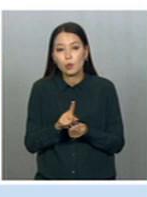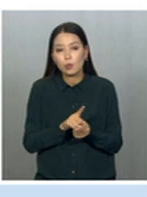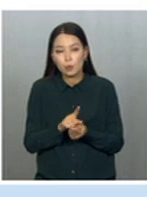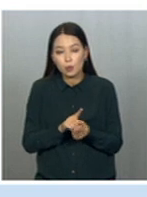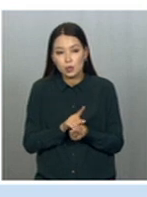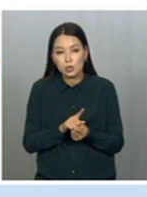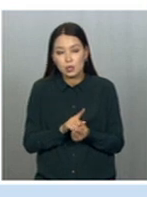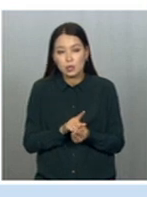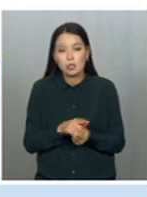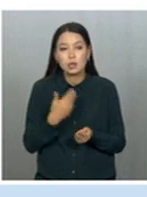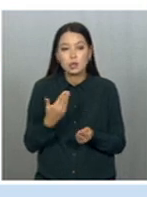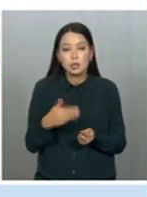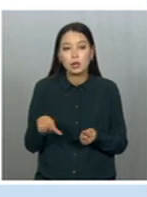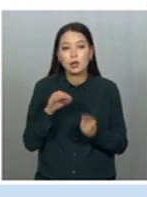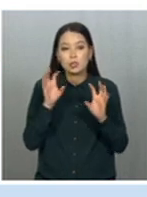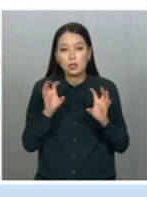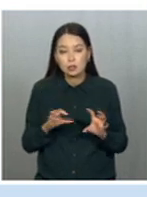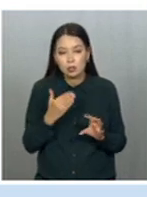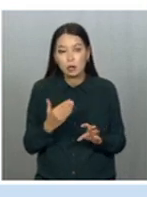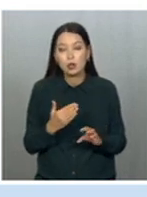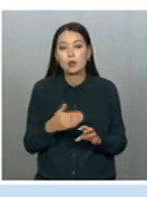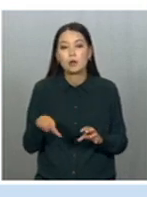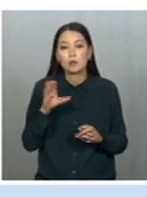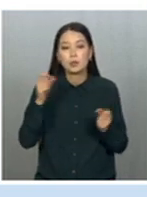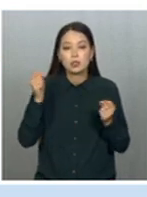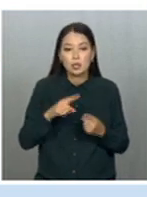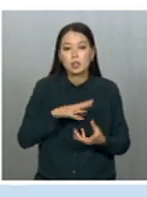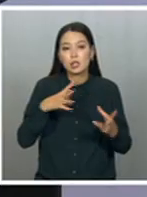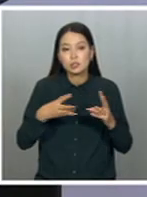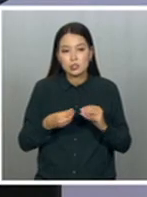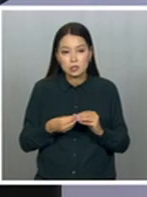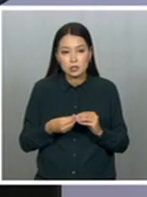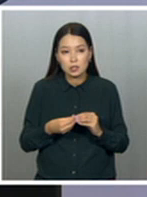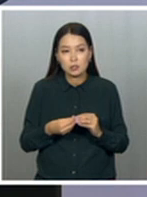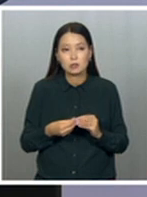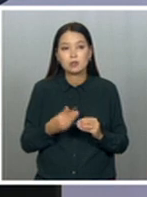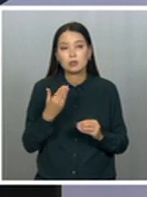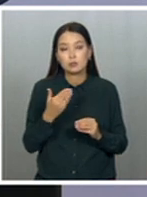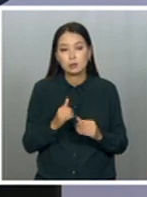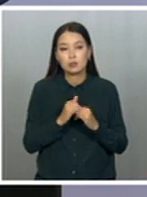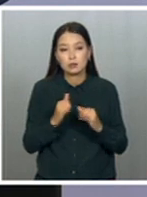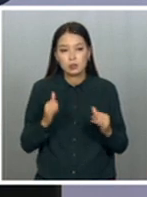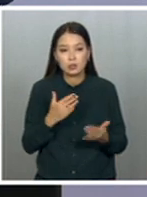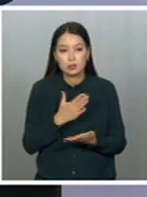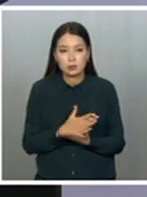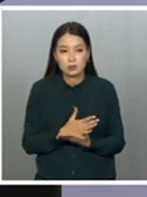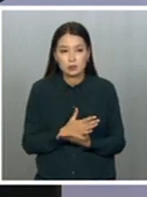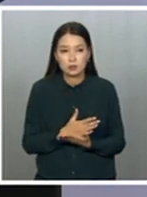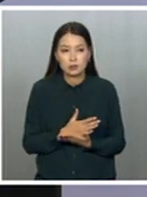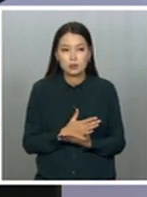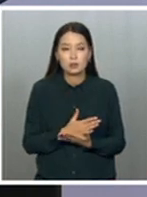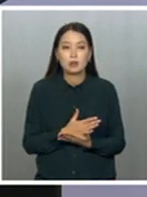болуы заңдылыққа жалғасып, нәтижесінде терең пайымдаулар жасалады. Балалар,